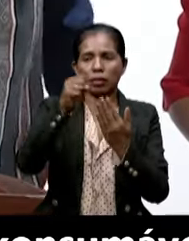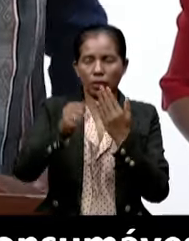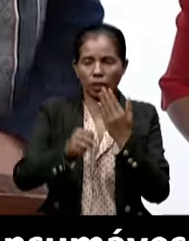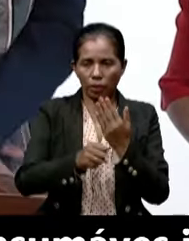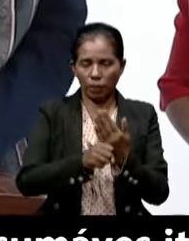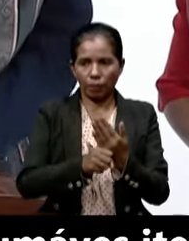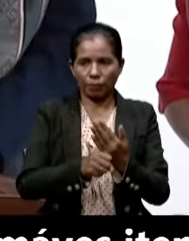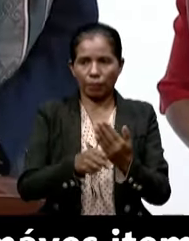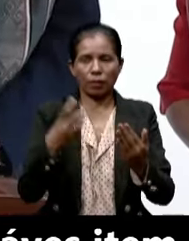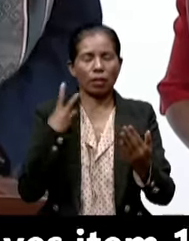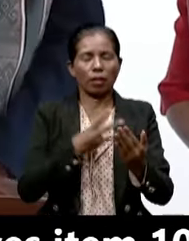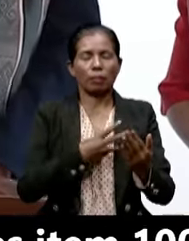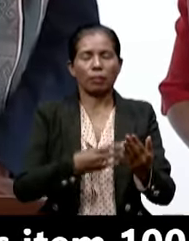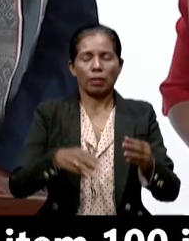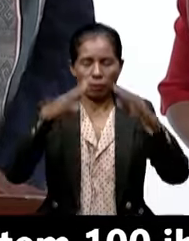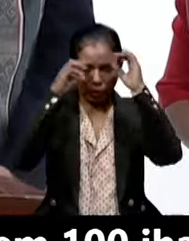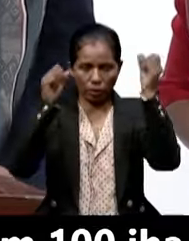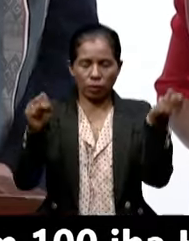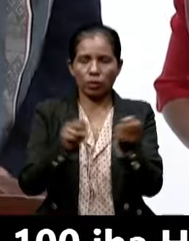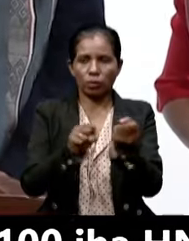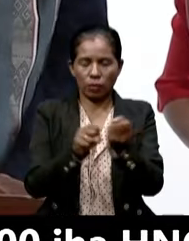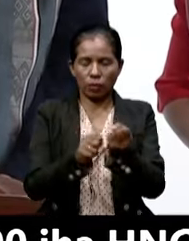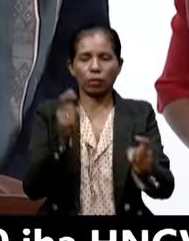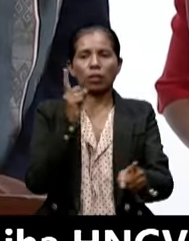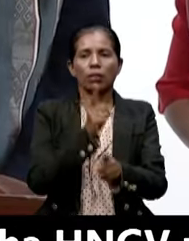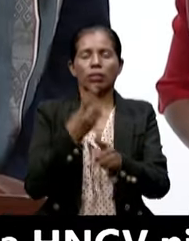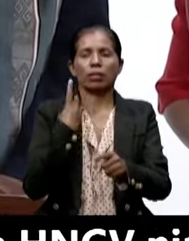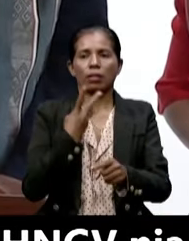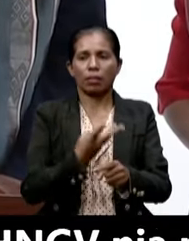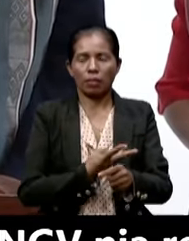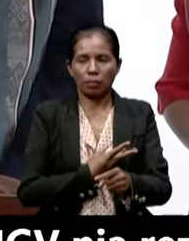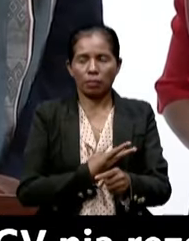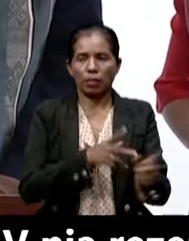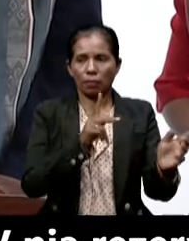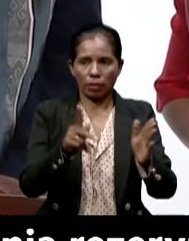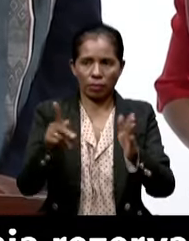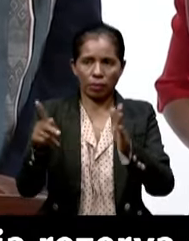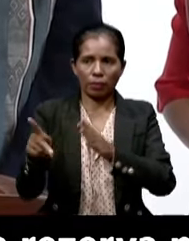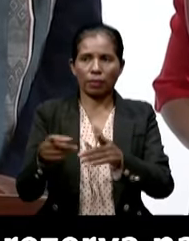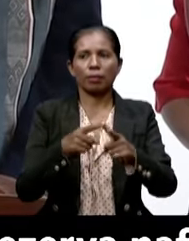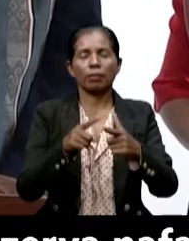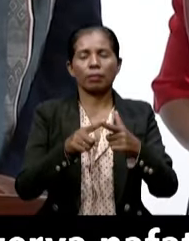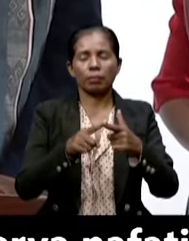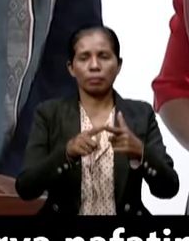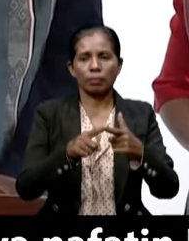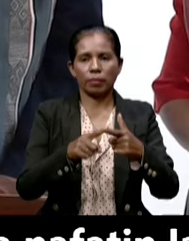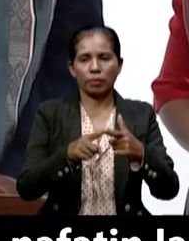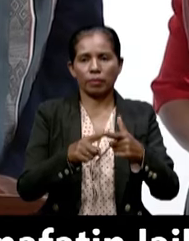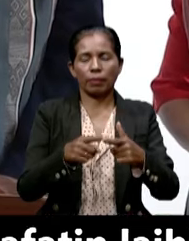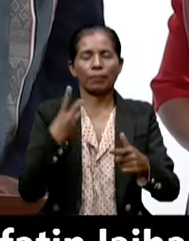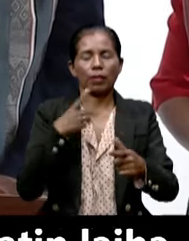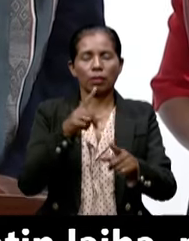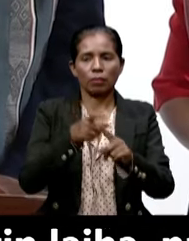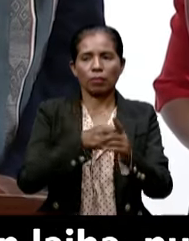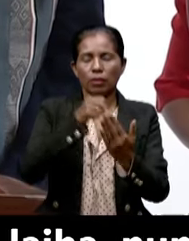Yang Mulia sangat support mendukung rencana kami. Mudah-mudahan awal September